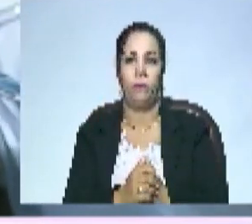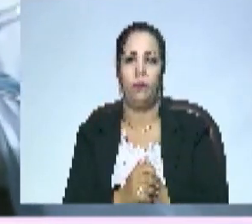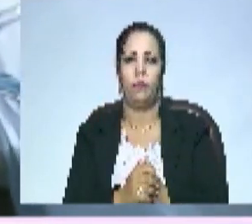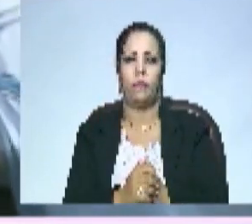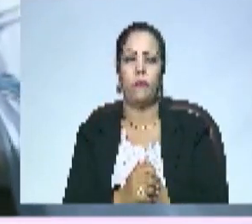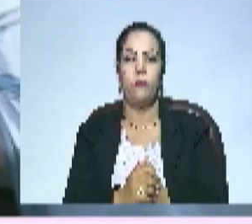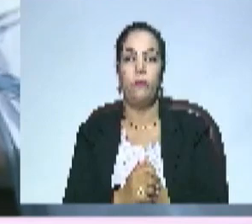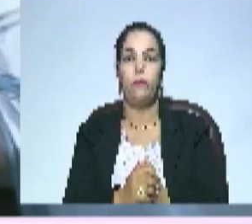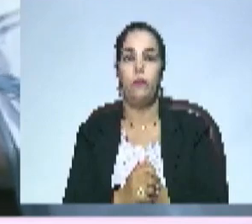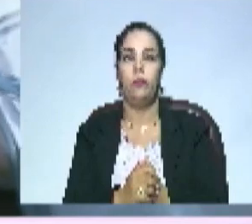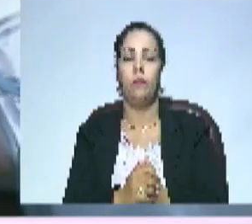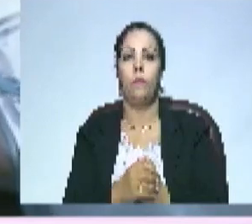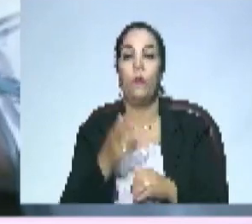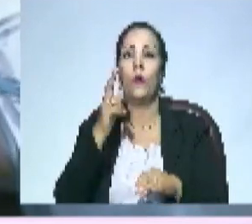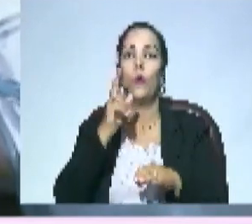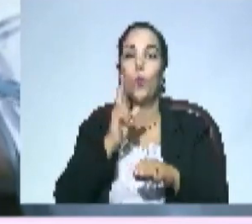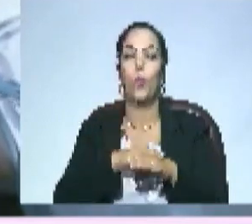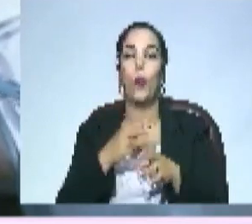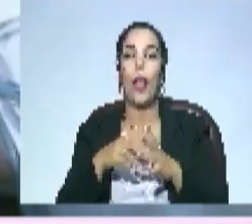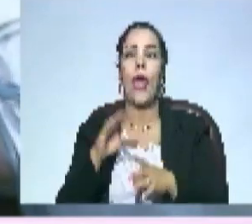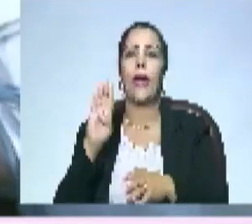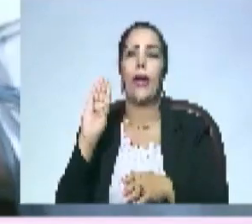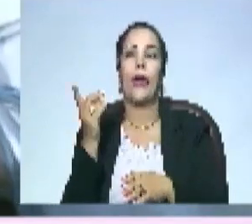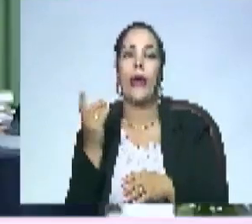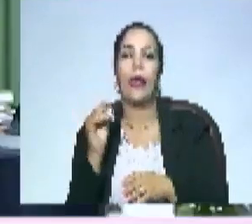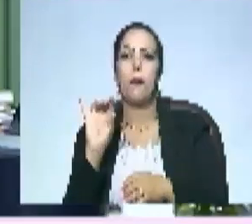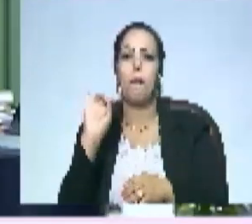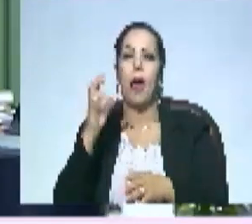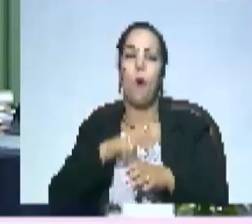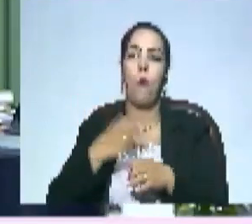متلج والكريمه والقش